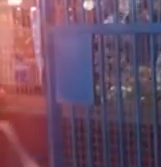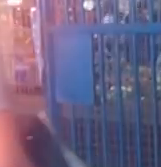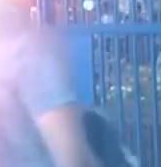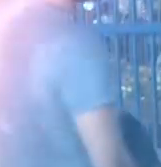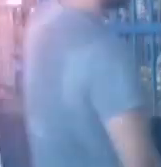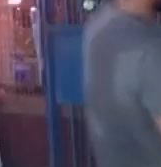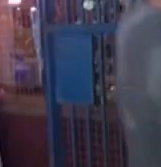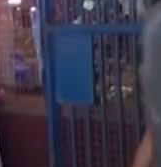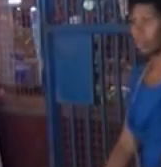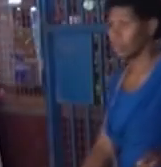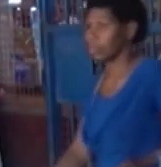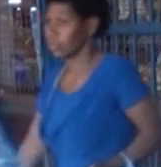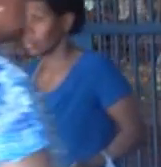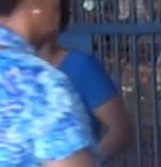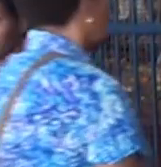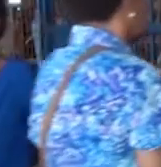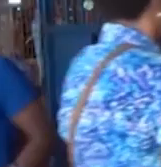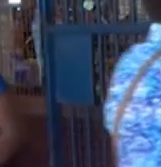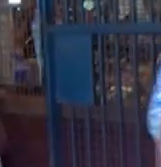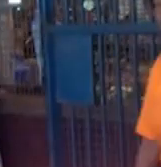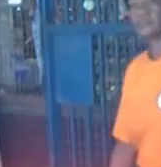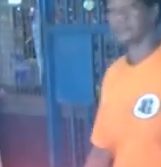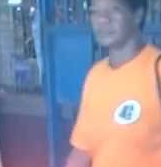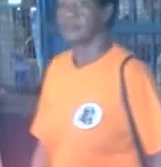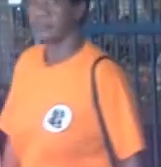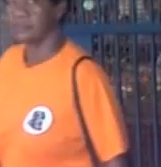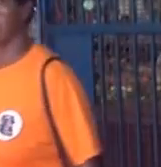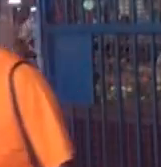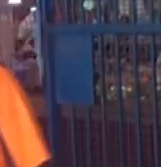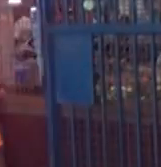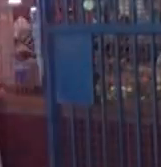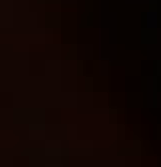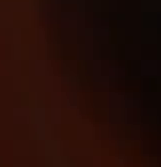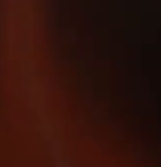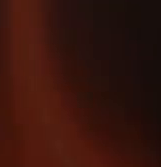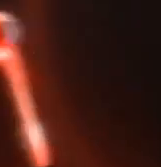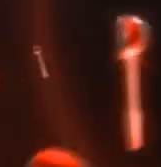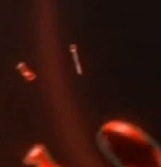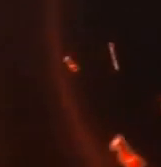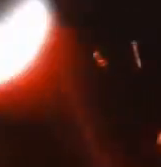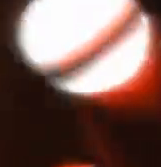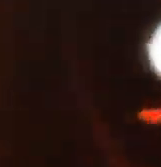Marsami Naika, Gombo Lugu Latoka, Radio Fiji 2 में